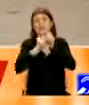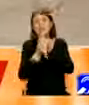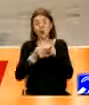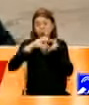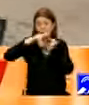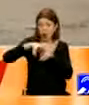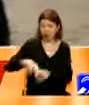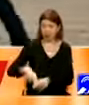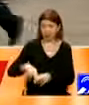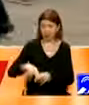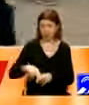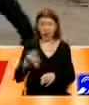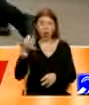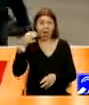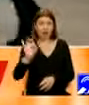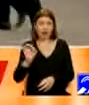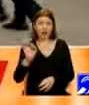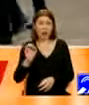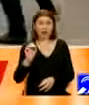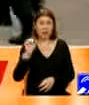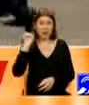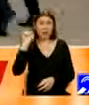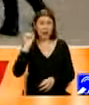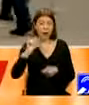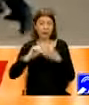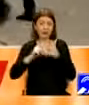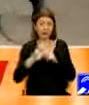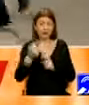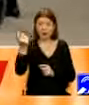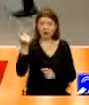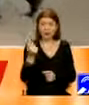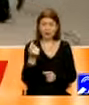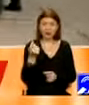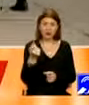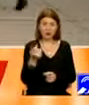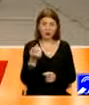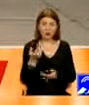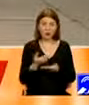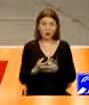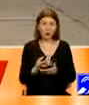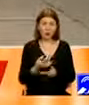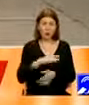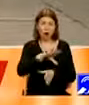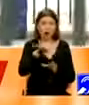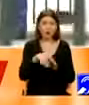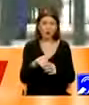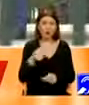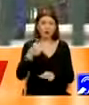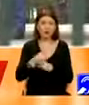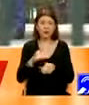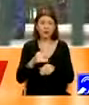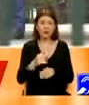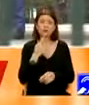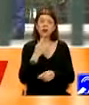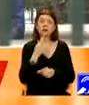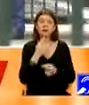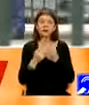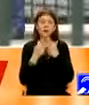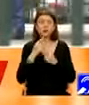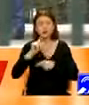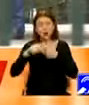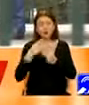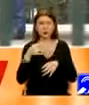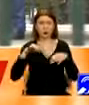lăsa celelalte partide să vină cu o astfel de soluție de premier la viitoarele consultări cu președintele